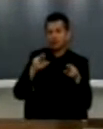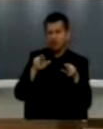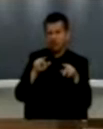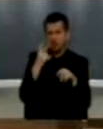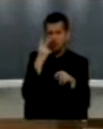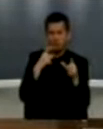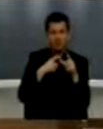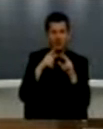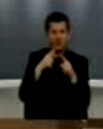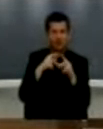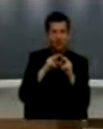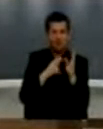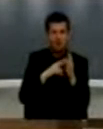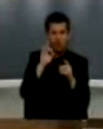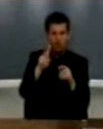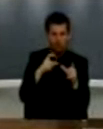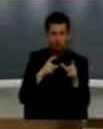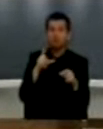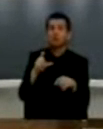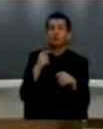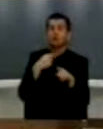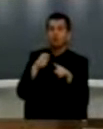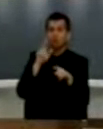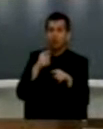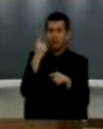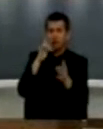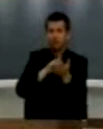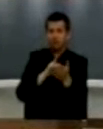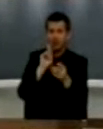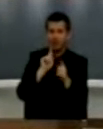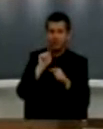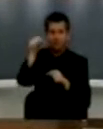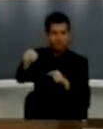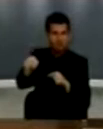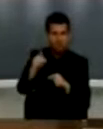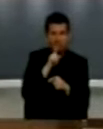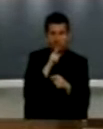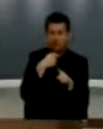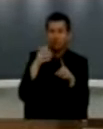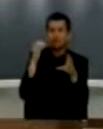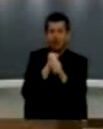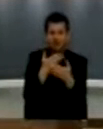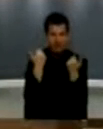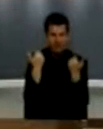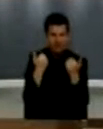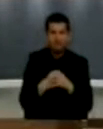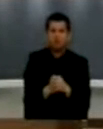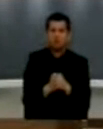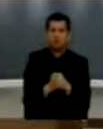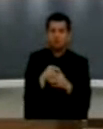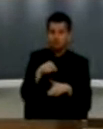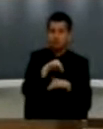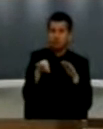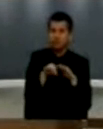stanos të poshtëm që janë të përfunduara dhe një nën kalim në stanosin e aprëm Lum i Madh i cili është i pa përfunduar. Po ashtu si pas këti projekti